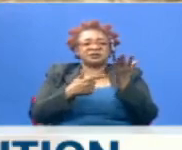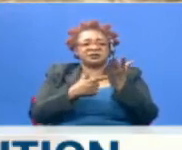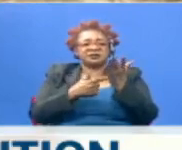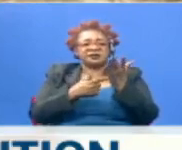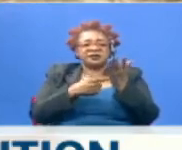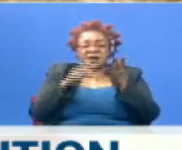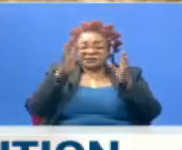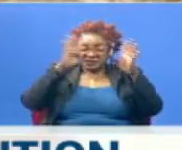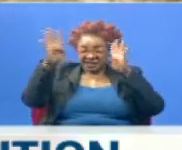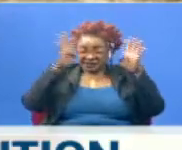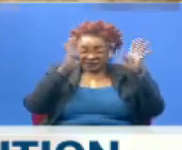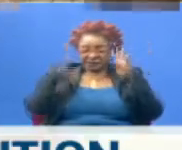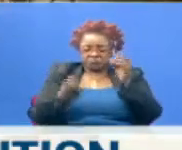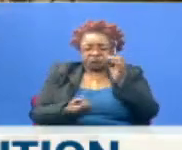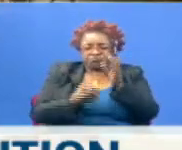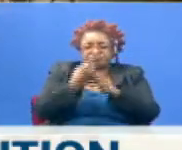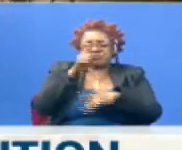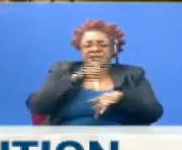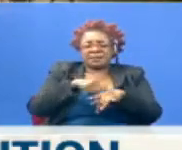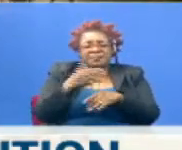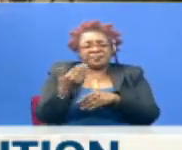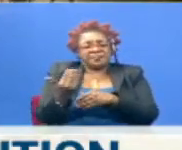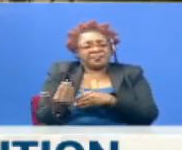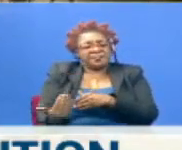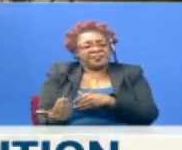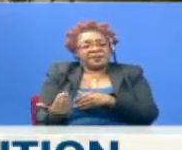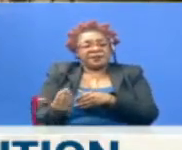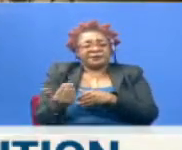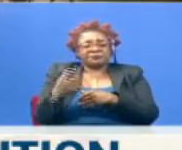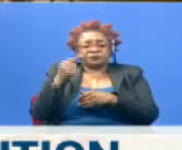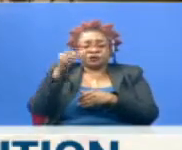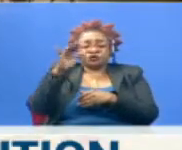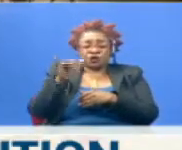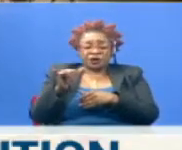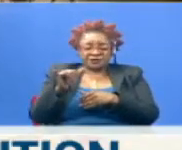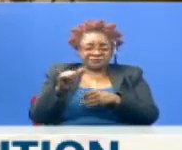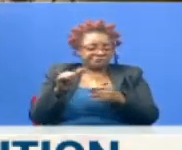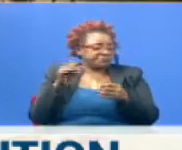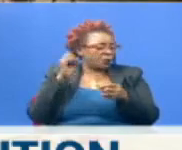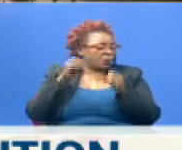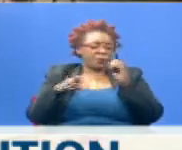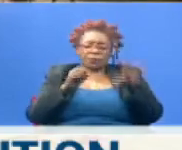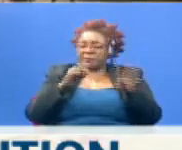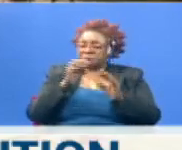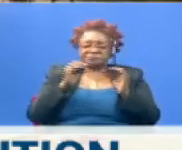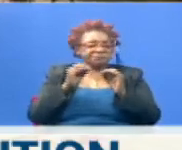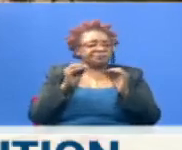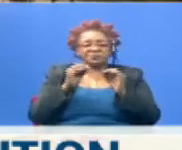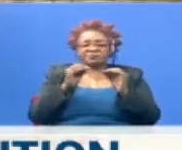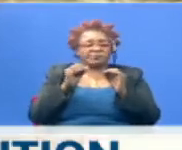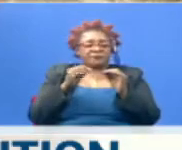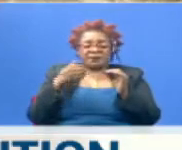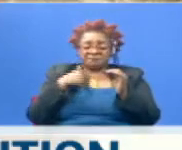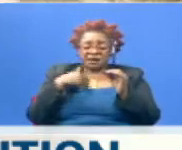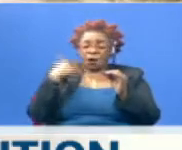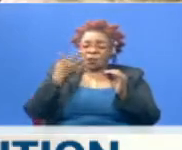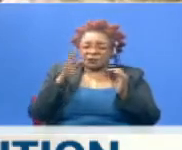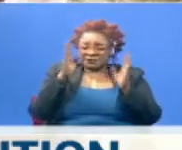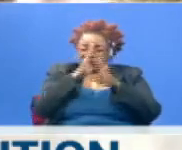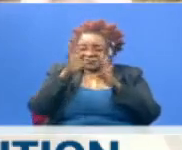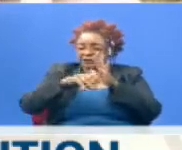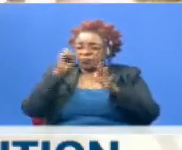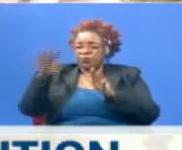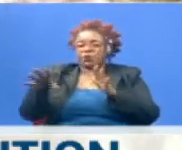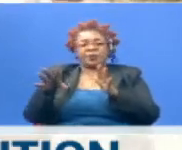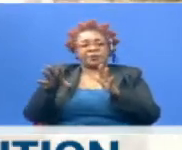akiwa mdogo. Mdogo kabisa, hata toy zake akiwa mdogo akuwa nazitupa. Hata in fact mimi nilikuwa nazitupa kama ajui.